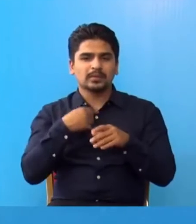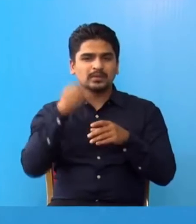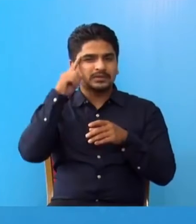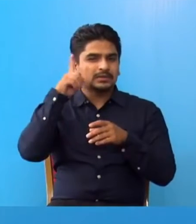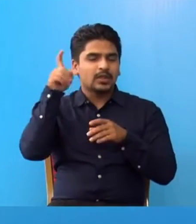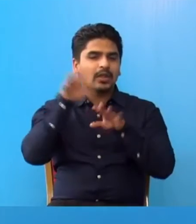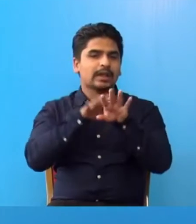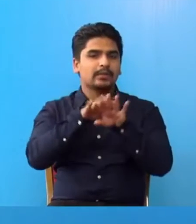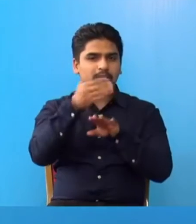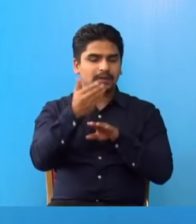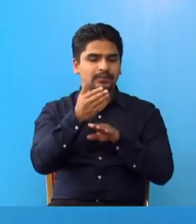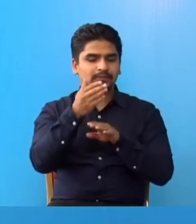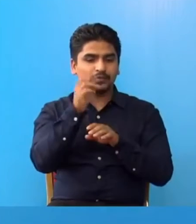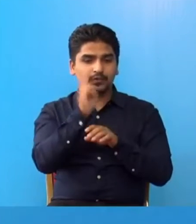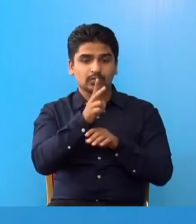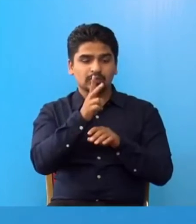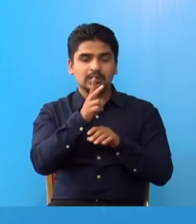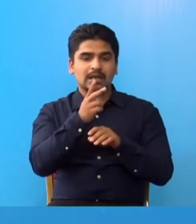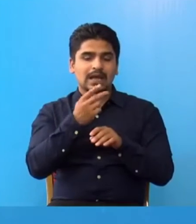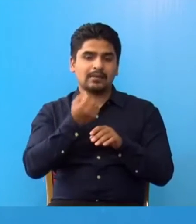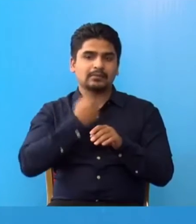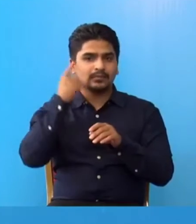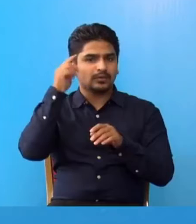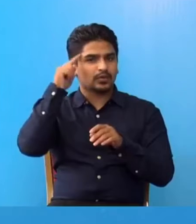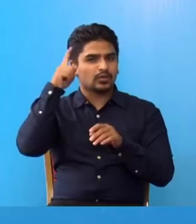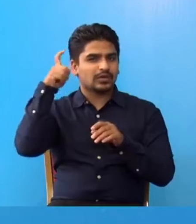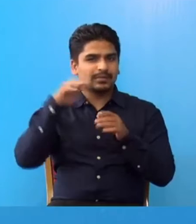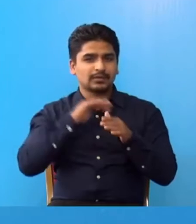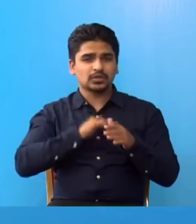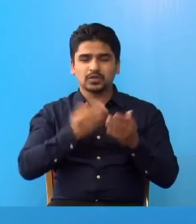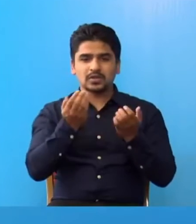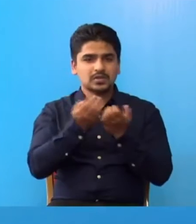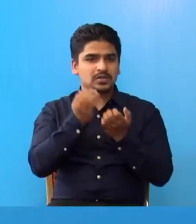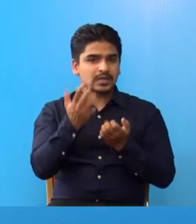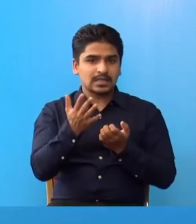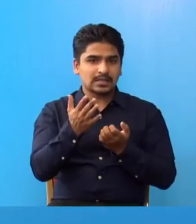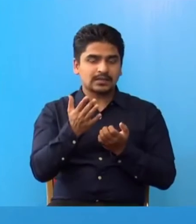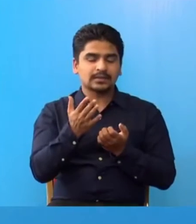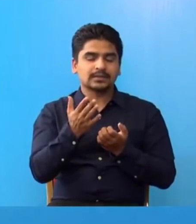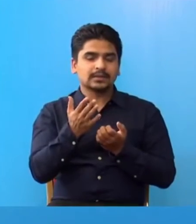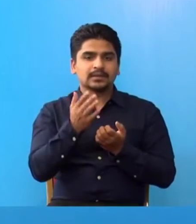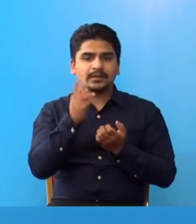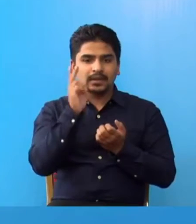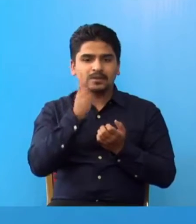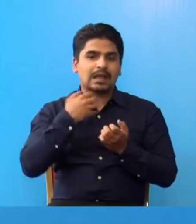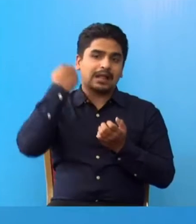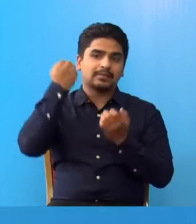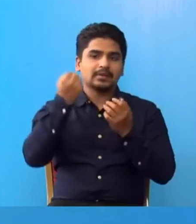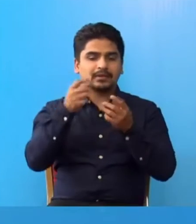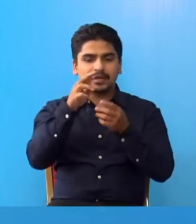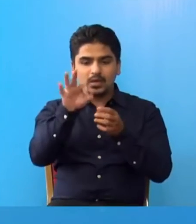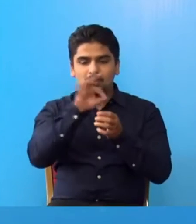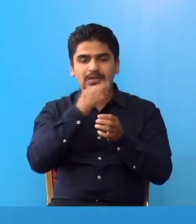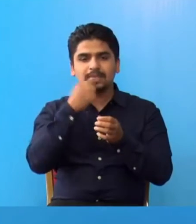तनाव अरू, जसको कारण ले आकनों तनाव बहन गर्न नसकी को अबस्ता, बहन गर्न नसकी करना चाहिं आत्मा अत्या रोजने,